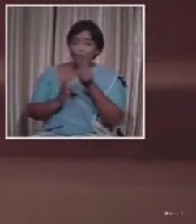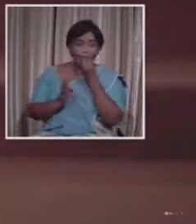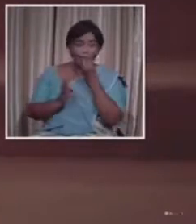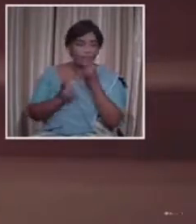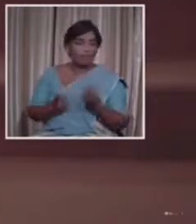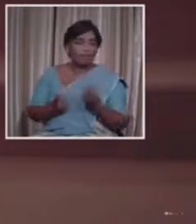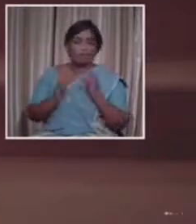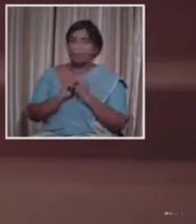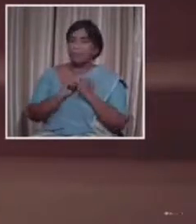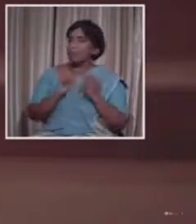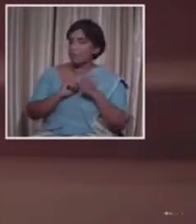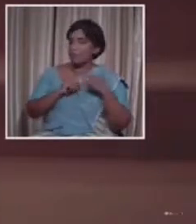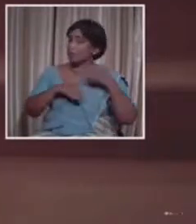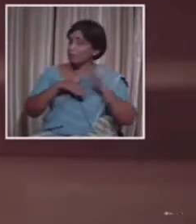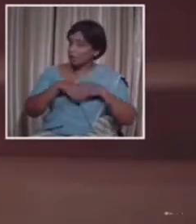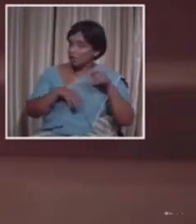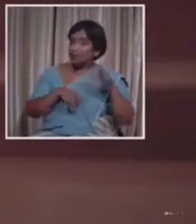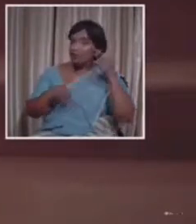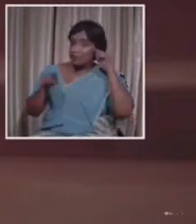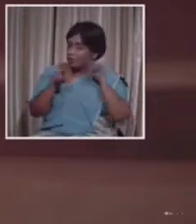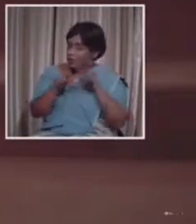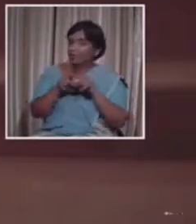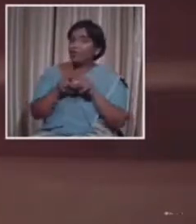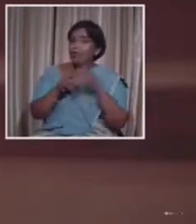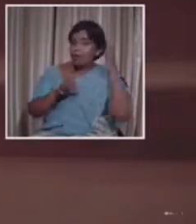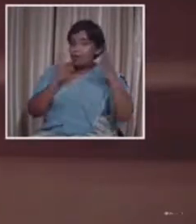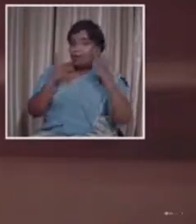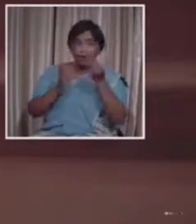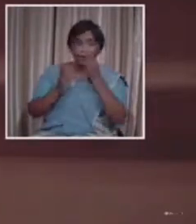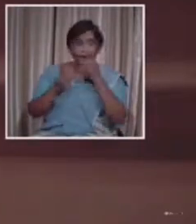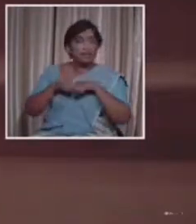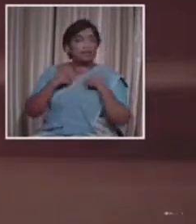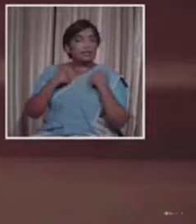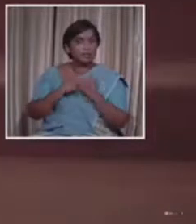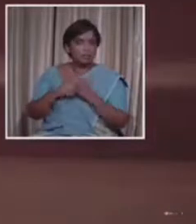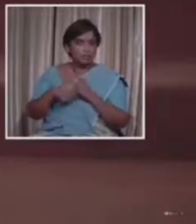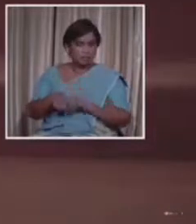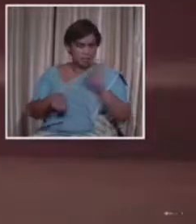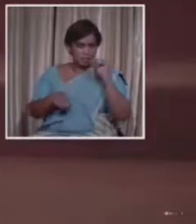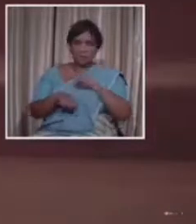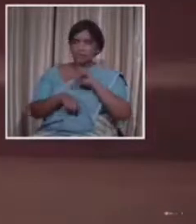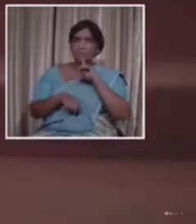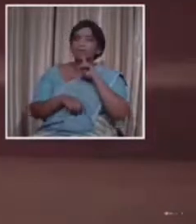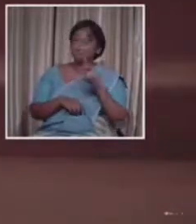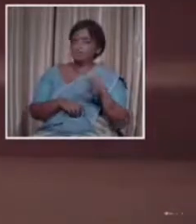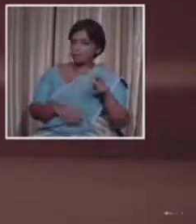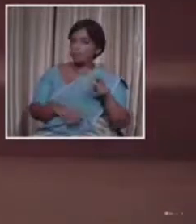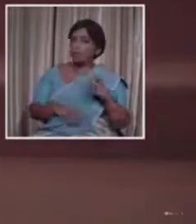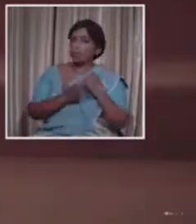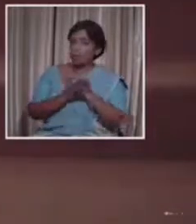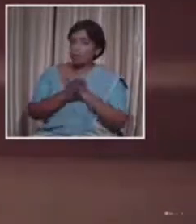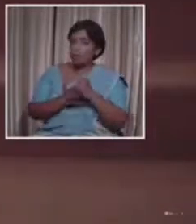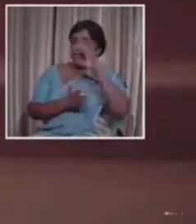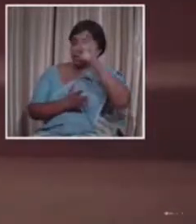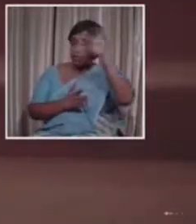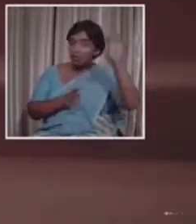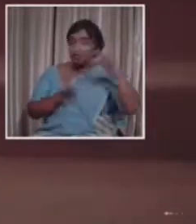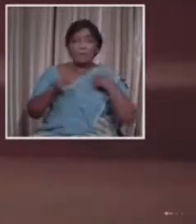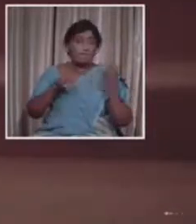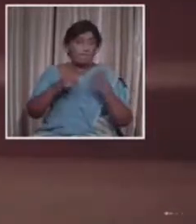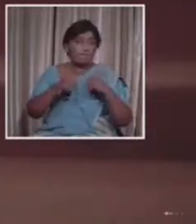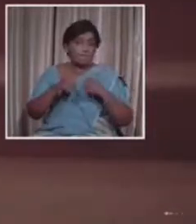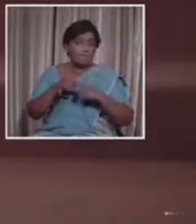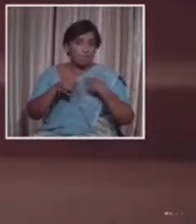தொடர்பில் நாடாளுமன்ற உறுப்பினர் மனோ கணேசன் எழுப்பிய கேள்விக்கு பதிலளித்த அமைச்சர் அமரவீர பெருந்தோட்டங்களில் பயிரிடப்படாத காணிகளில் பயிரிடல் தொடர்பில்